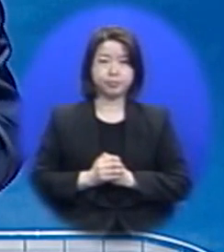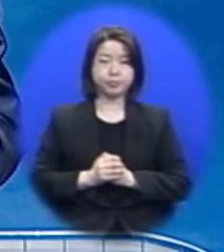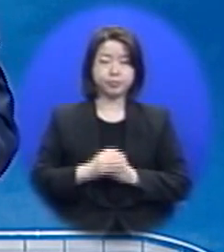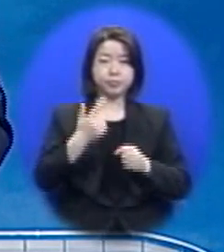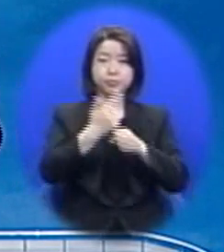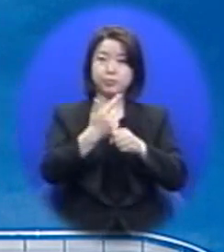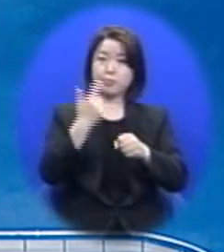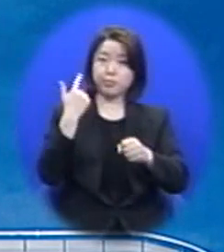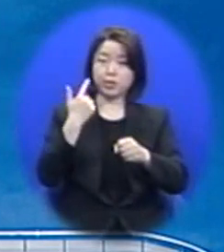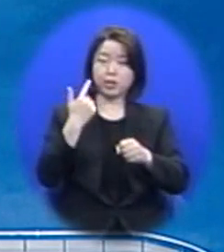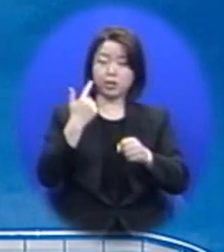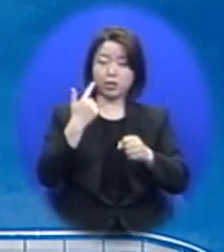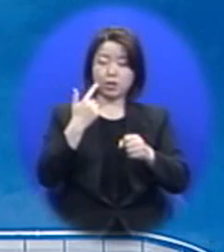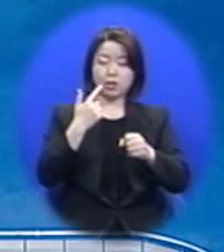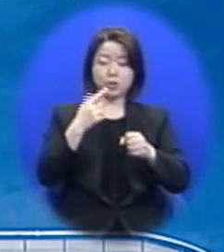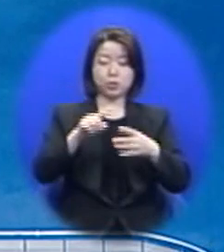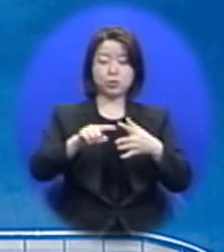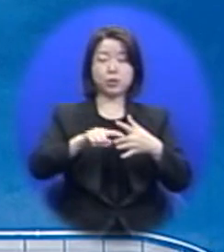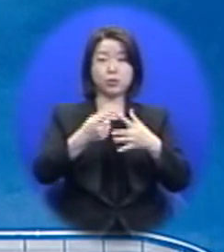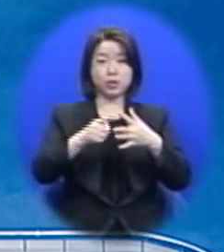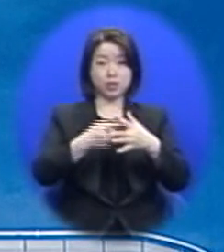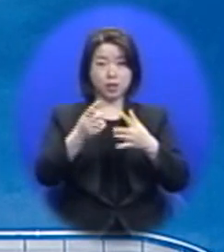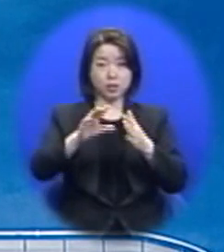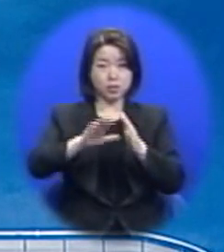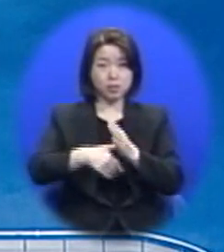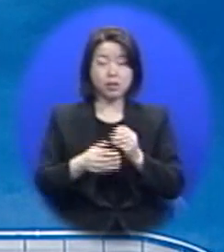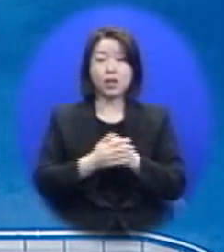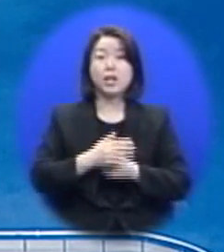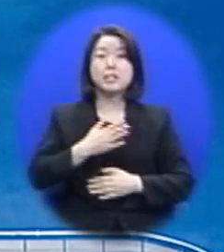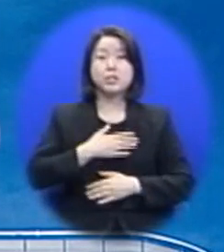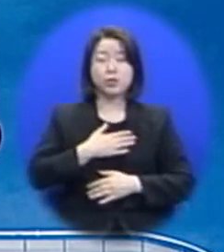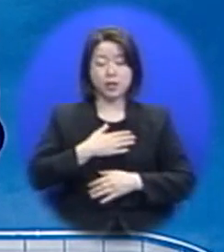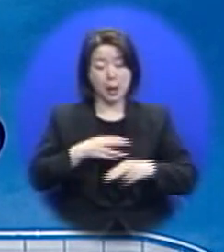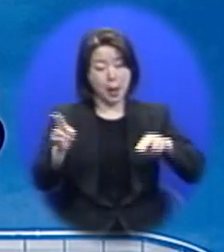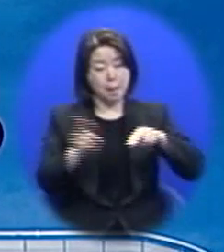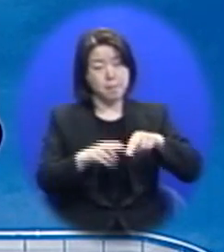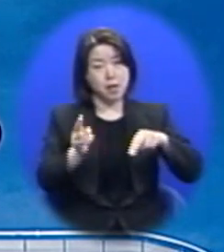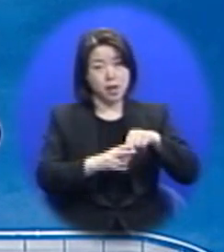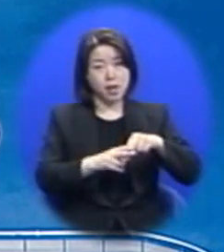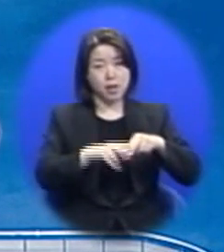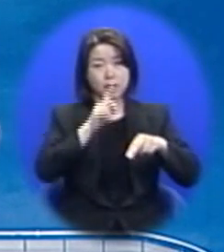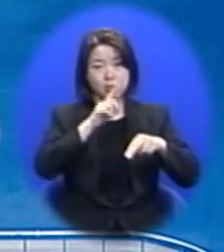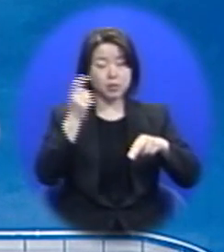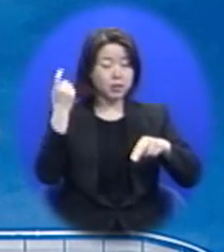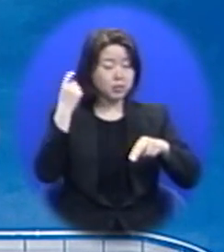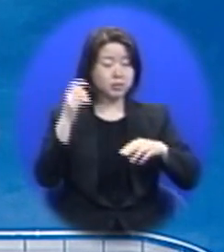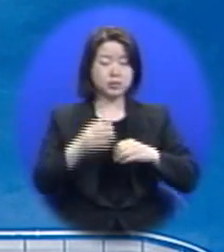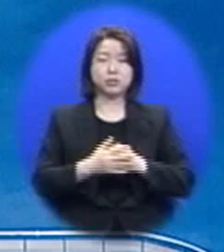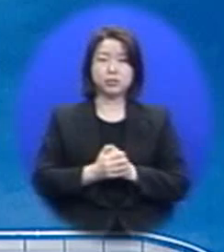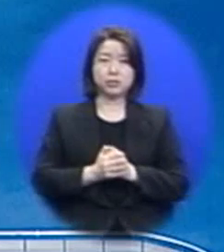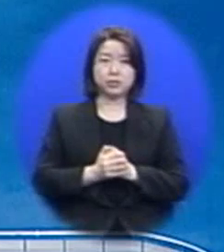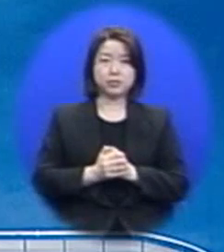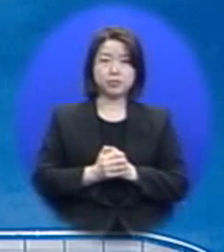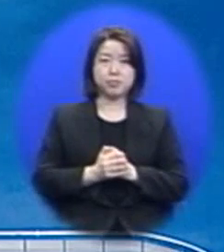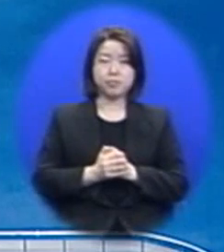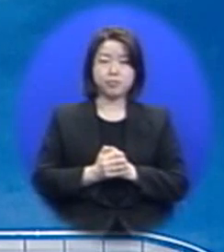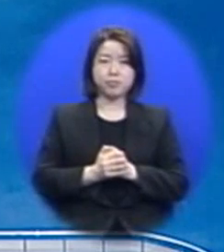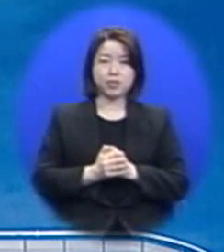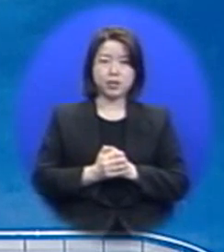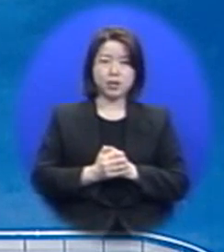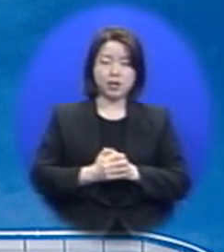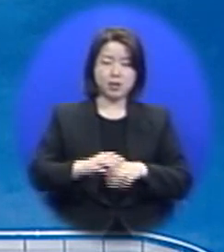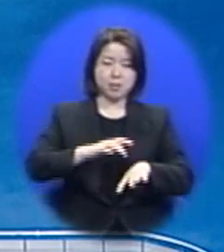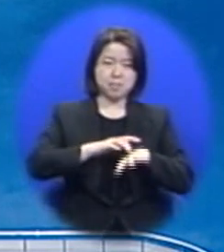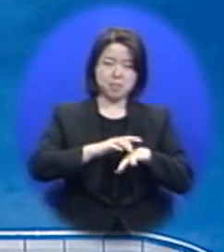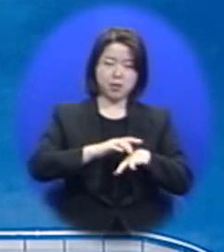6년 전 초등학교 1학년 때 저에게 매를 맞은 이야기를 하더라고요. 버릇을